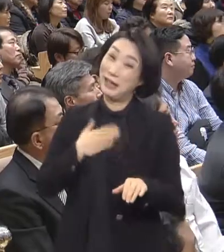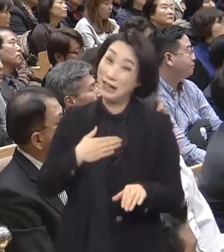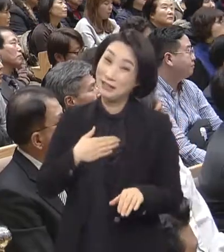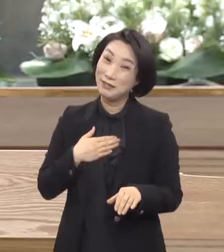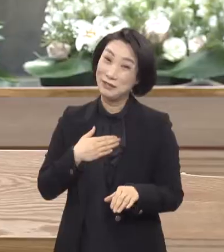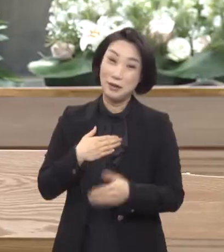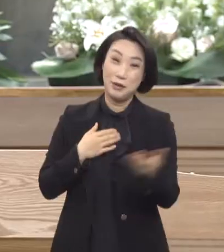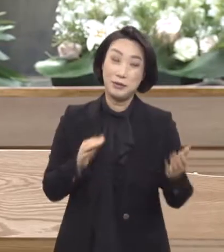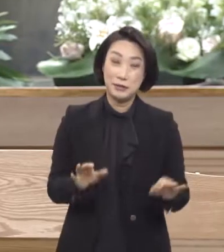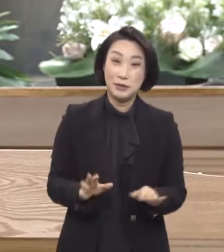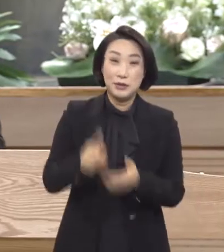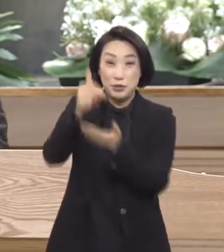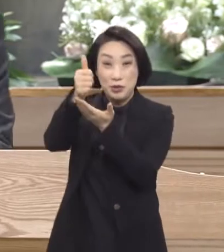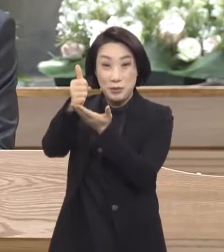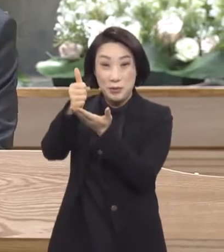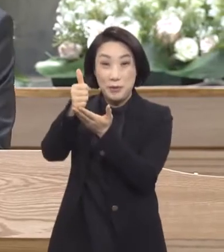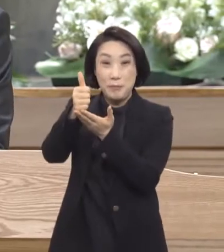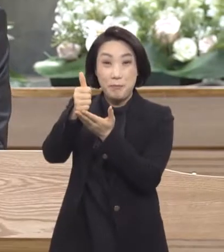사람. 이게 우리 주님이